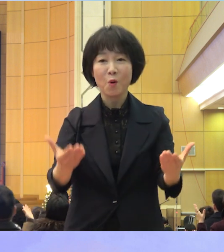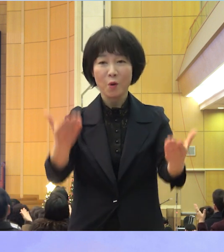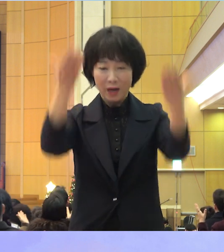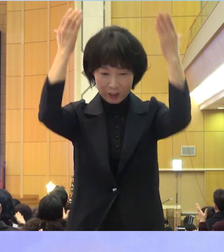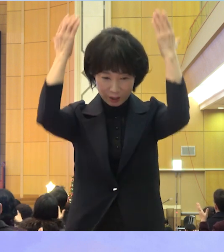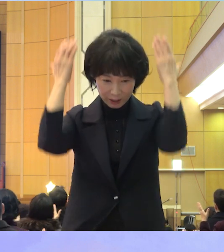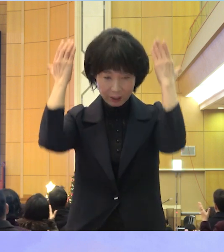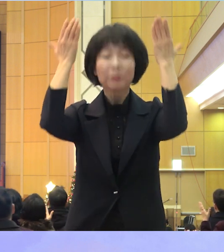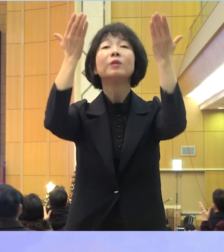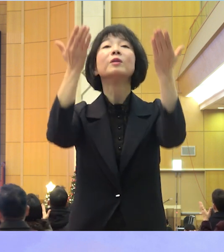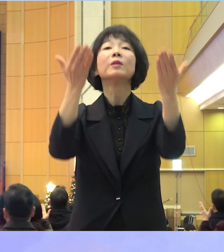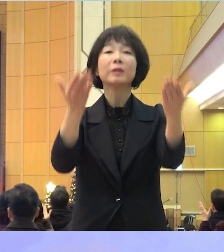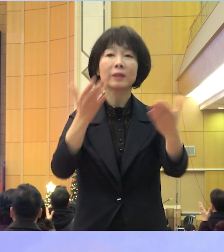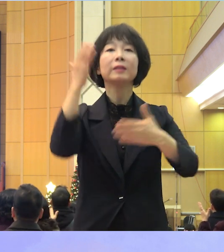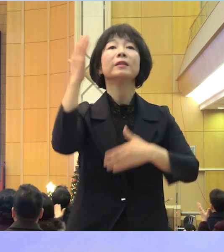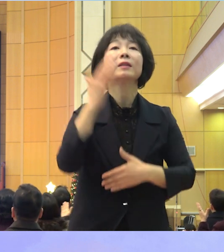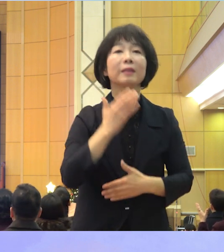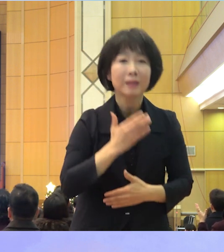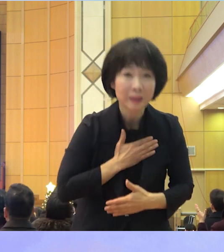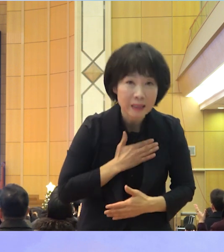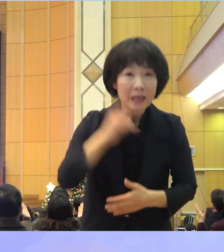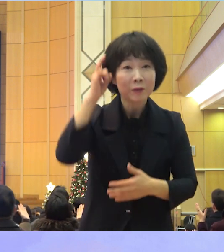하나님 축복하심을